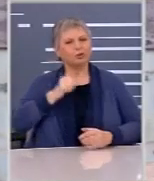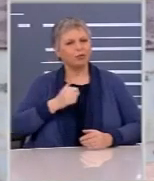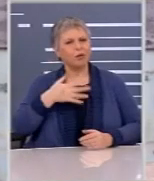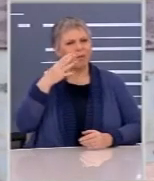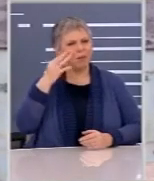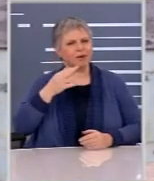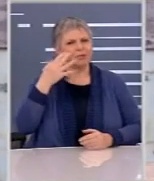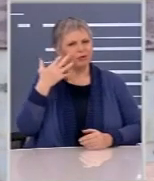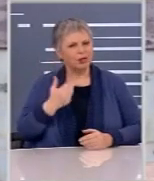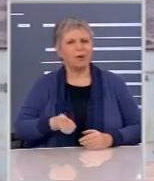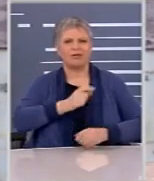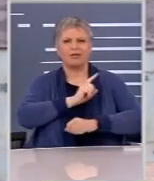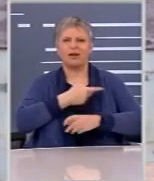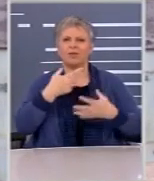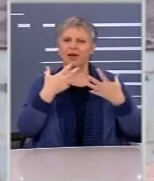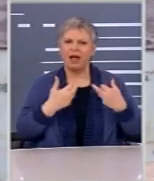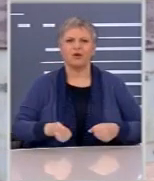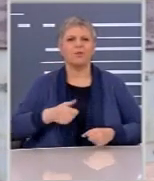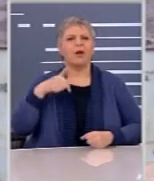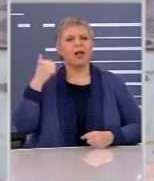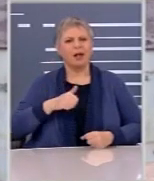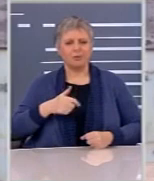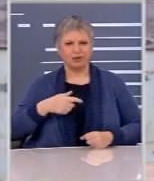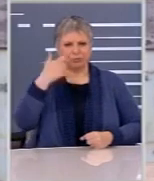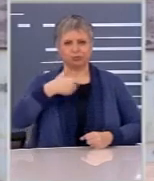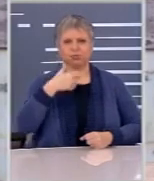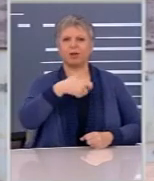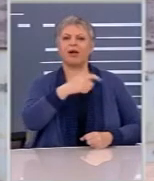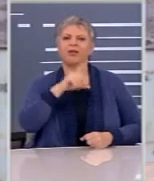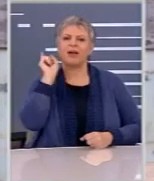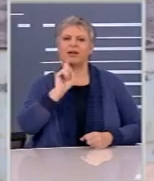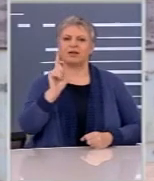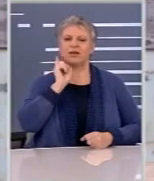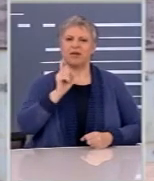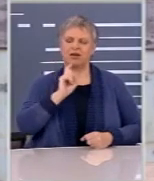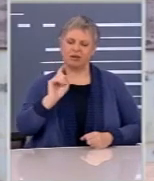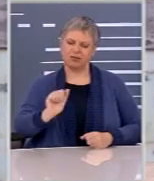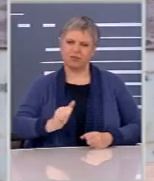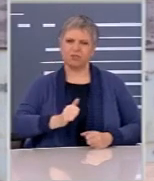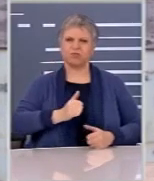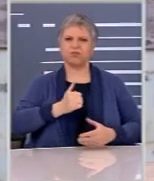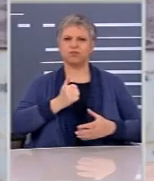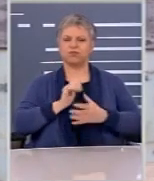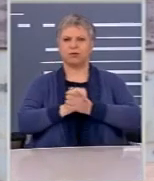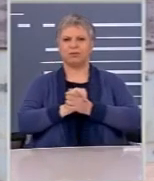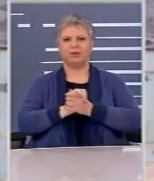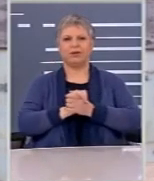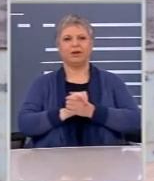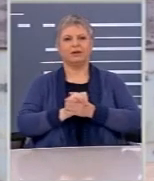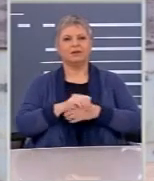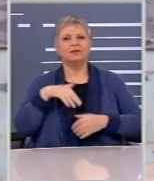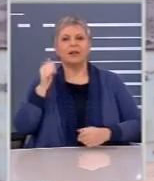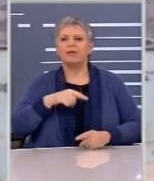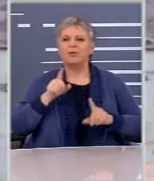και δρόμος για τη γυναικεία χειραφέτηση. Πρέπει να μιλάμε εμείς για αυτές που δεν έχουν